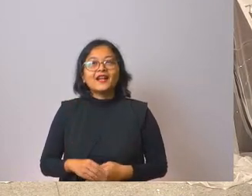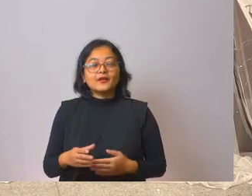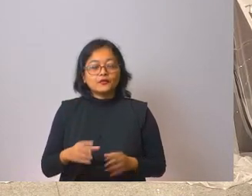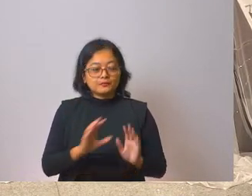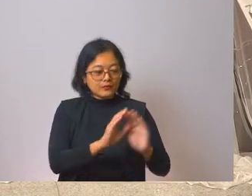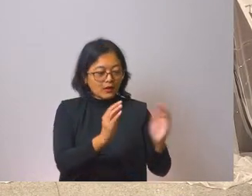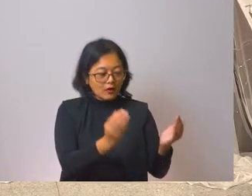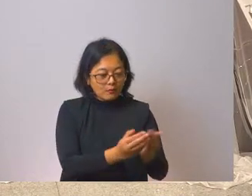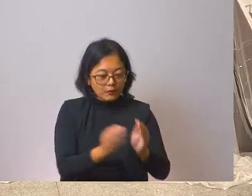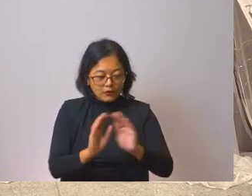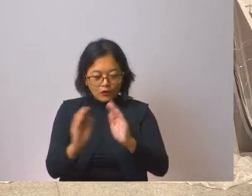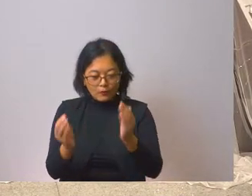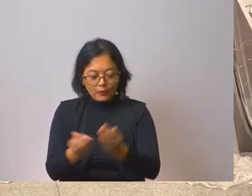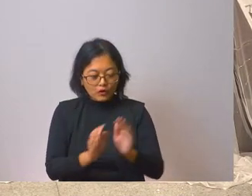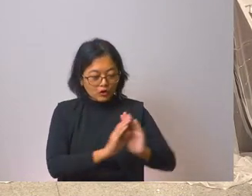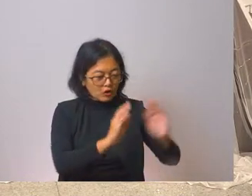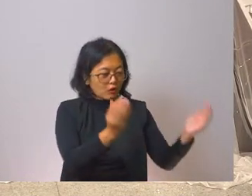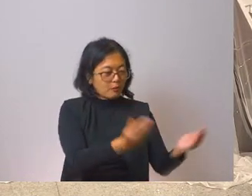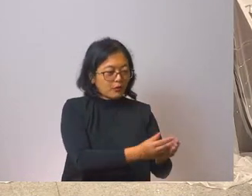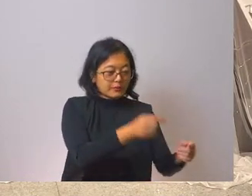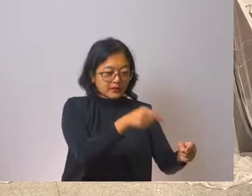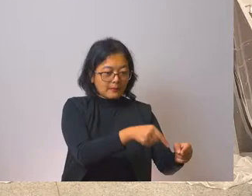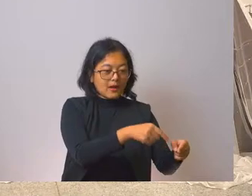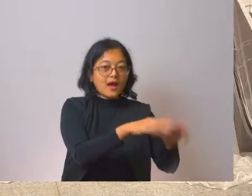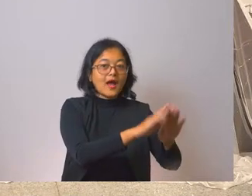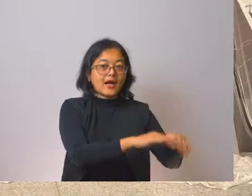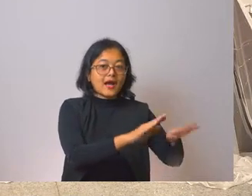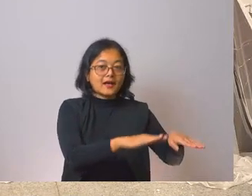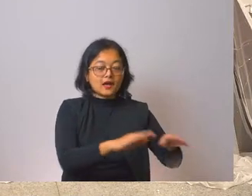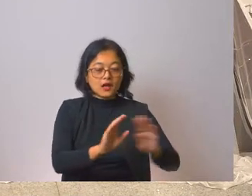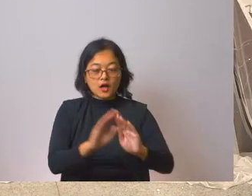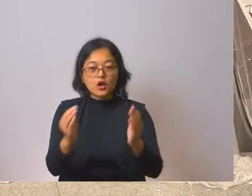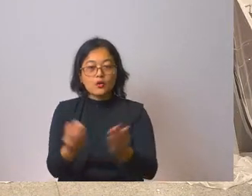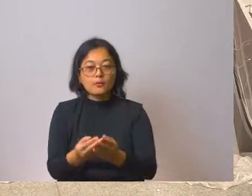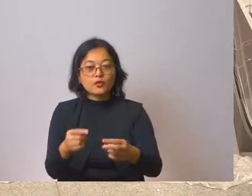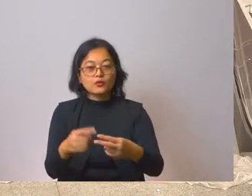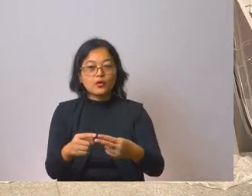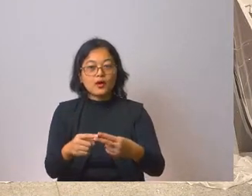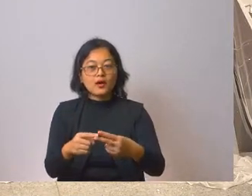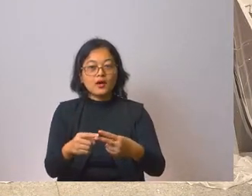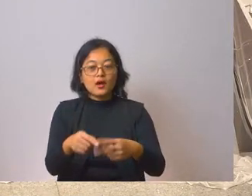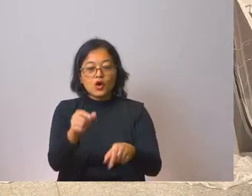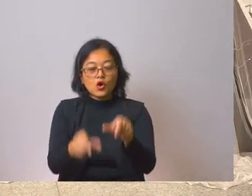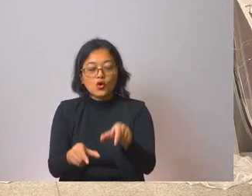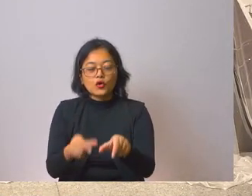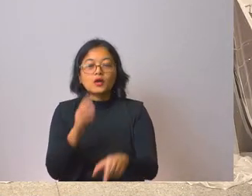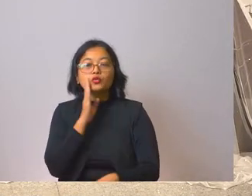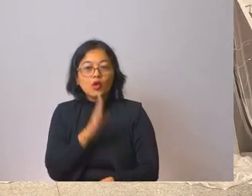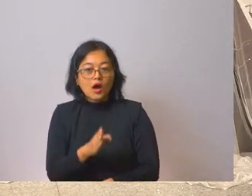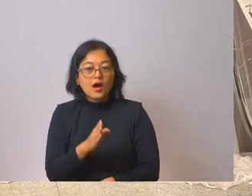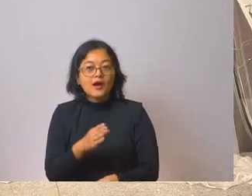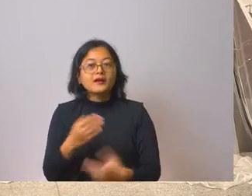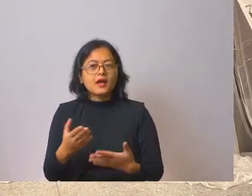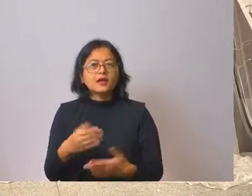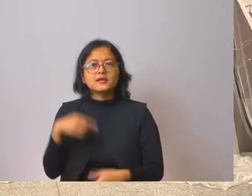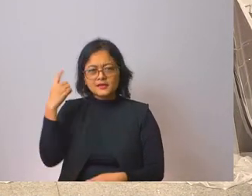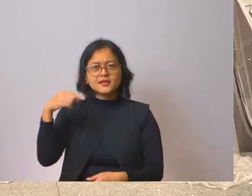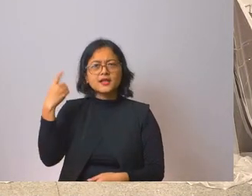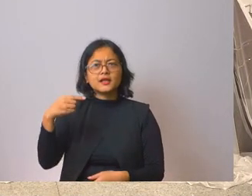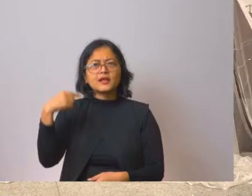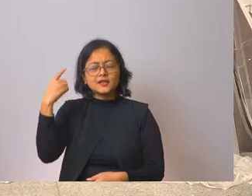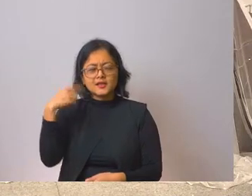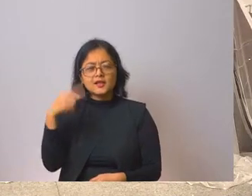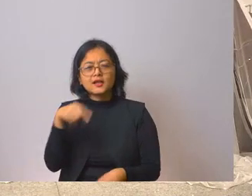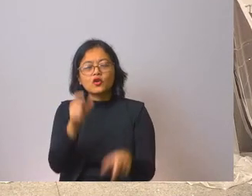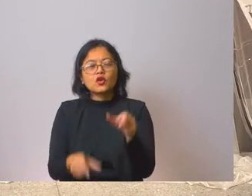didiskriminasi. Ya, didiskriminasi. Kenapa saya bilang begitu? Bukan hanya anak-anak. Kadang-kadang kaum lansia senior ini dianggap